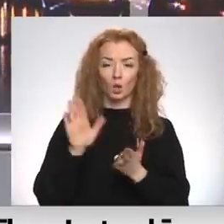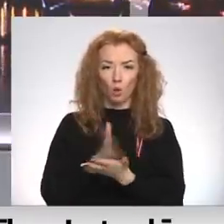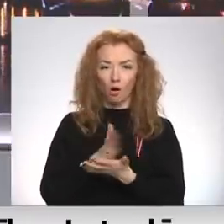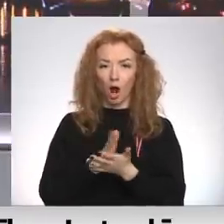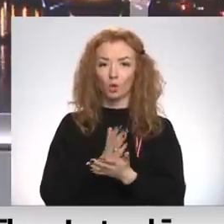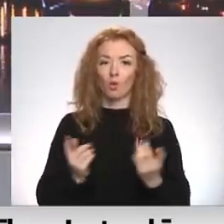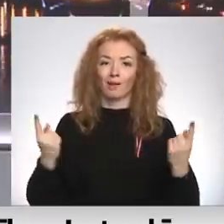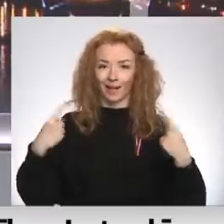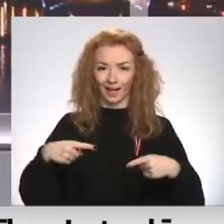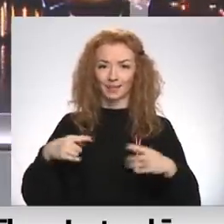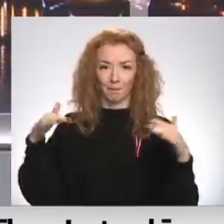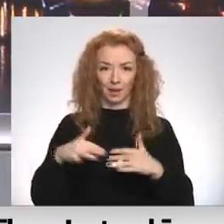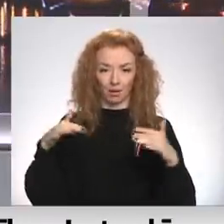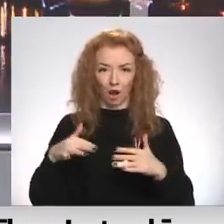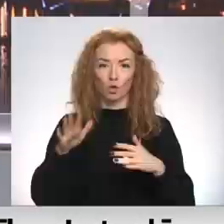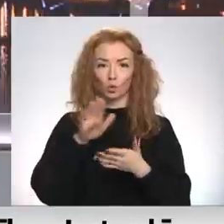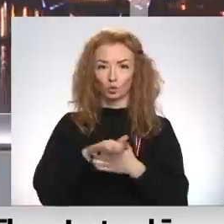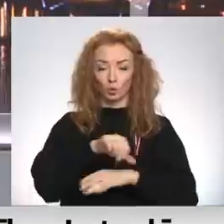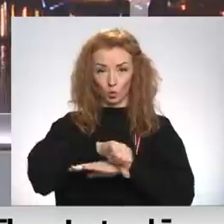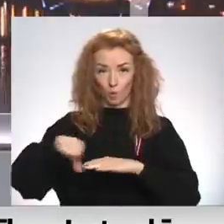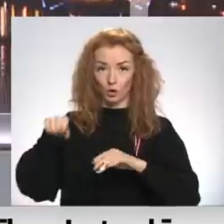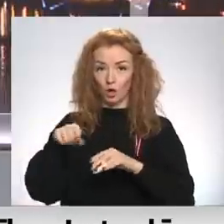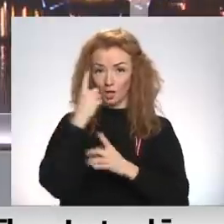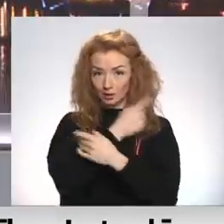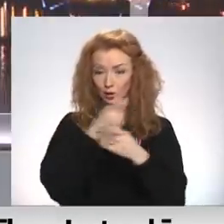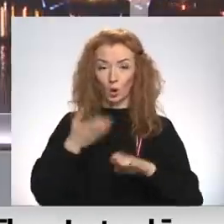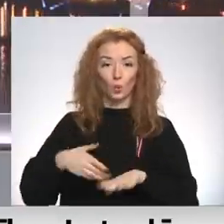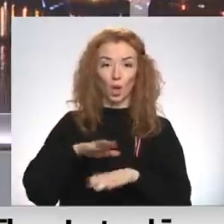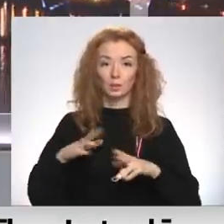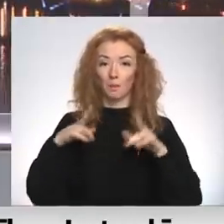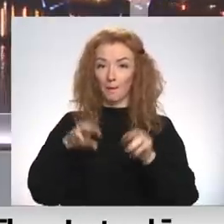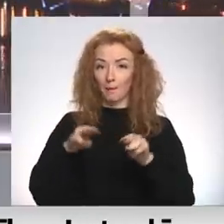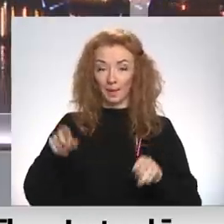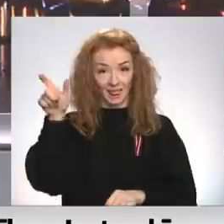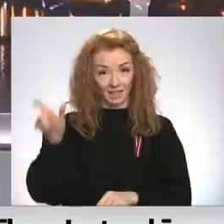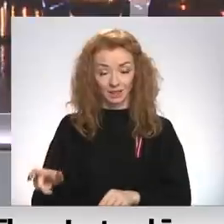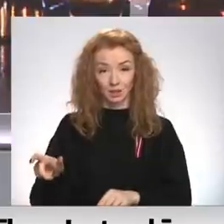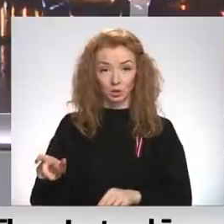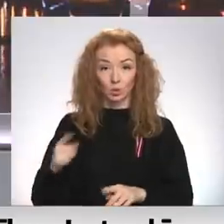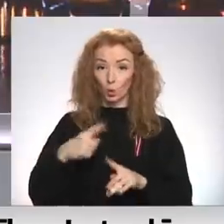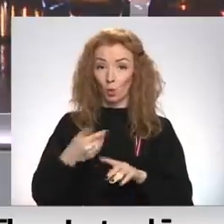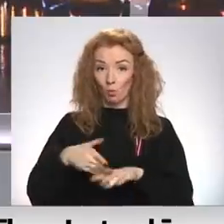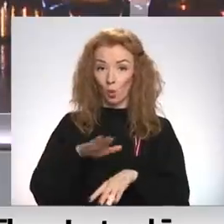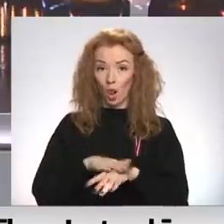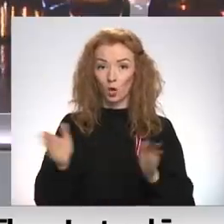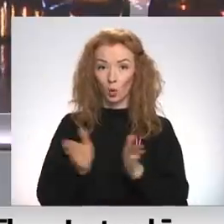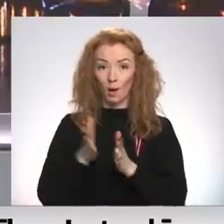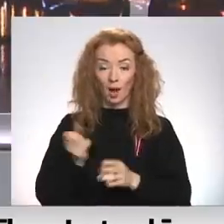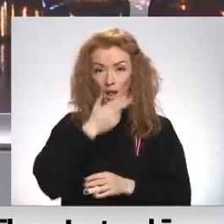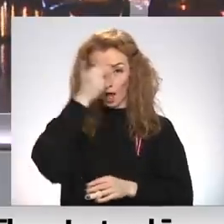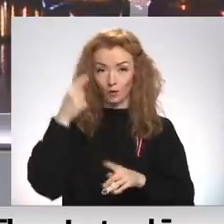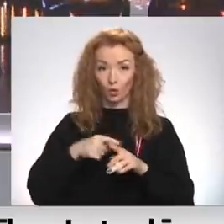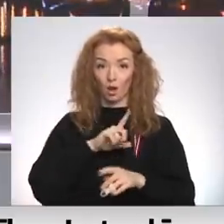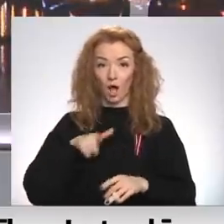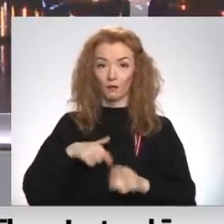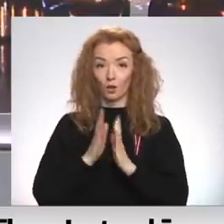uz Baltkrievijas robežu. Šodien paziņojas Polijas premjerministrs Mateušs Moravieckis, piebilstot, ka Polija kopā ar Lietuvu un Latviju